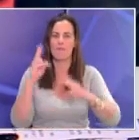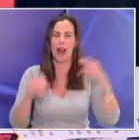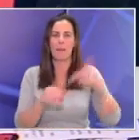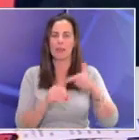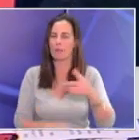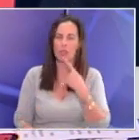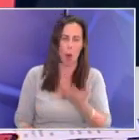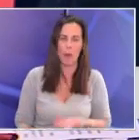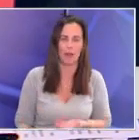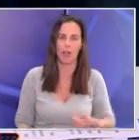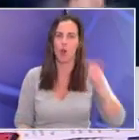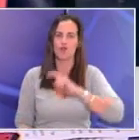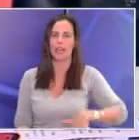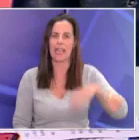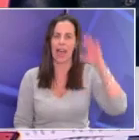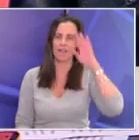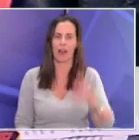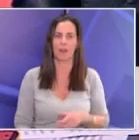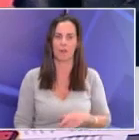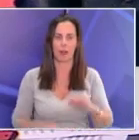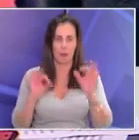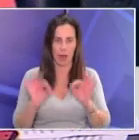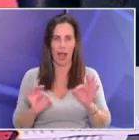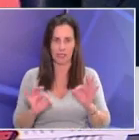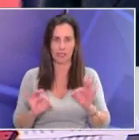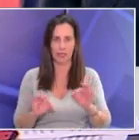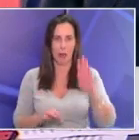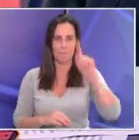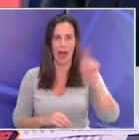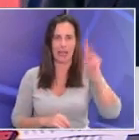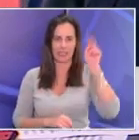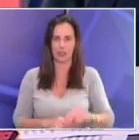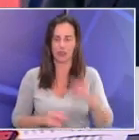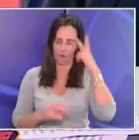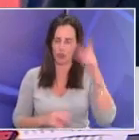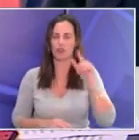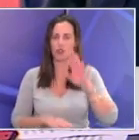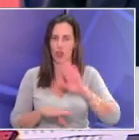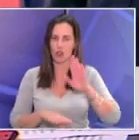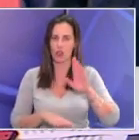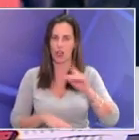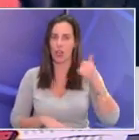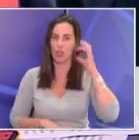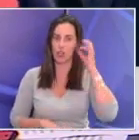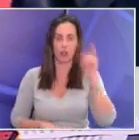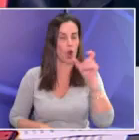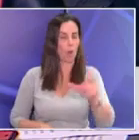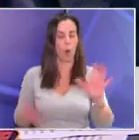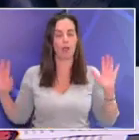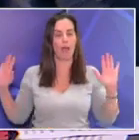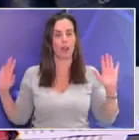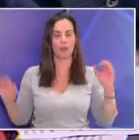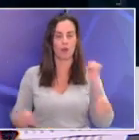האמירה הזאת אומרת לראשת עירייה שנכנסת לתפקיד? בעצם כנראה בזן הבינו שנכנסה מישהי לראשות העיר שהולכת, שלא מחויבת לאף אחד